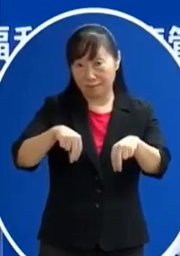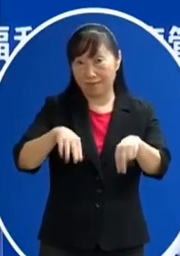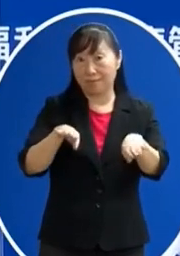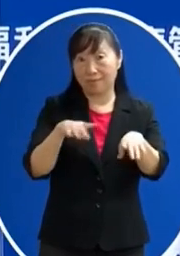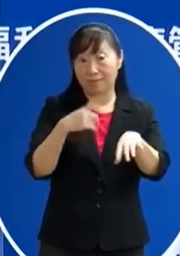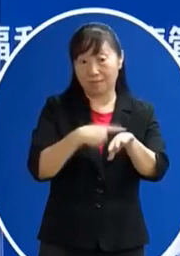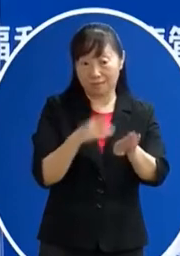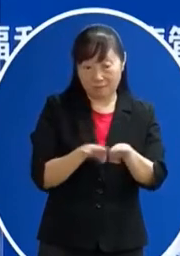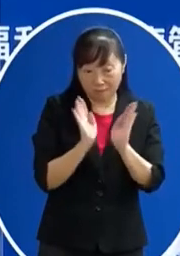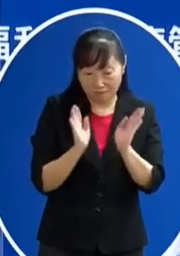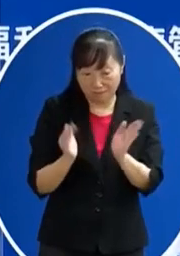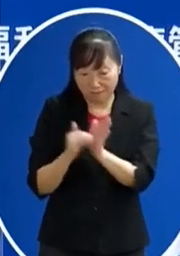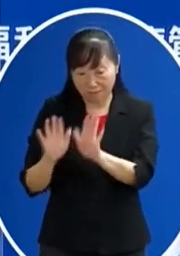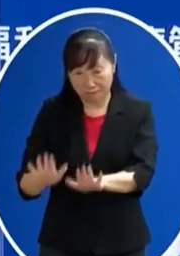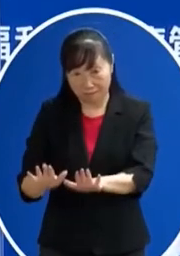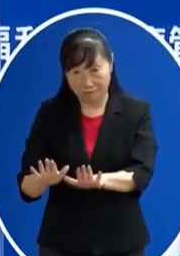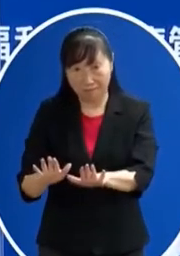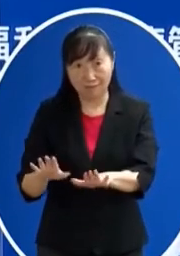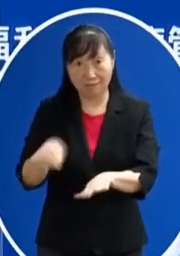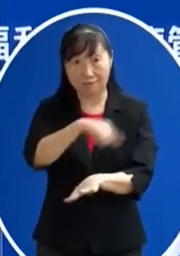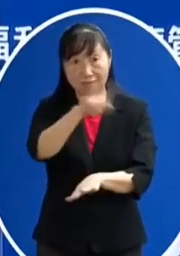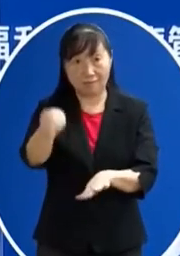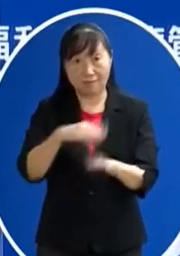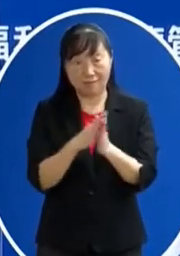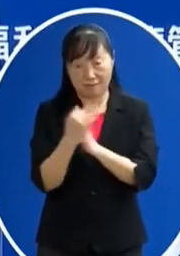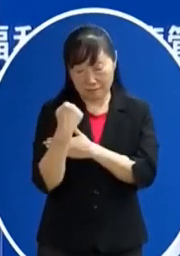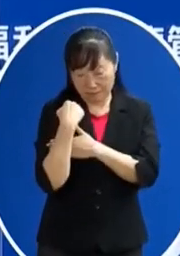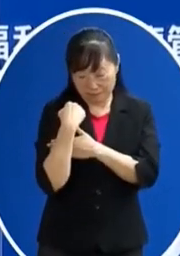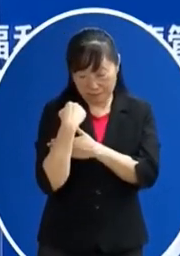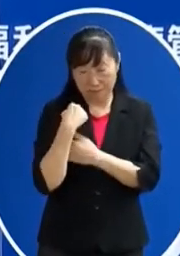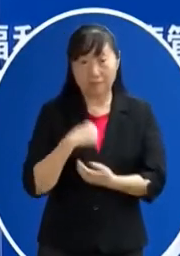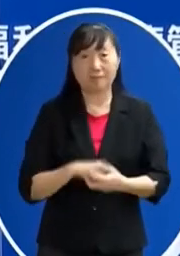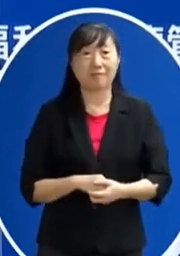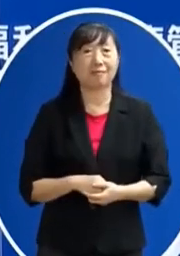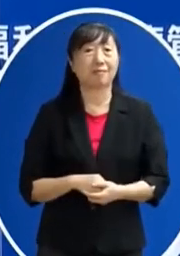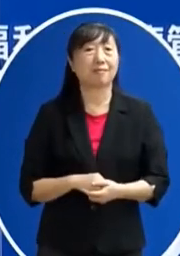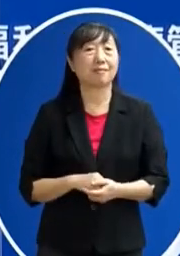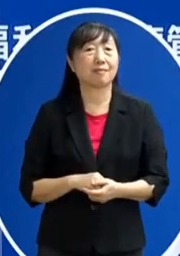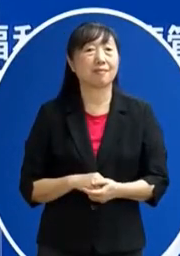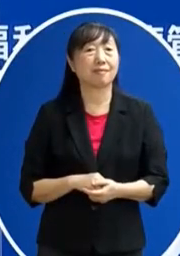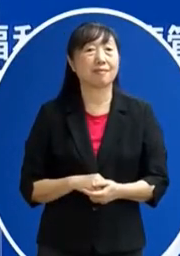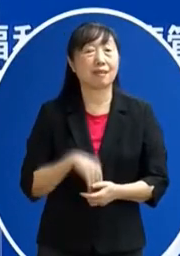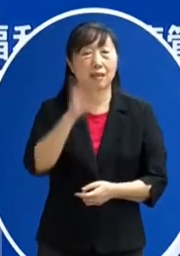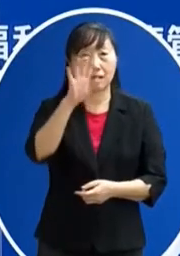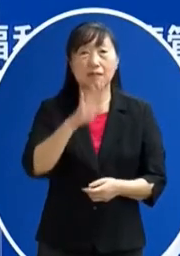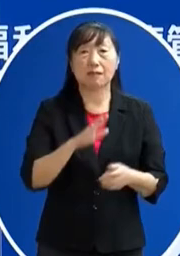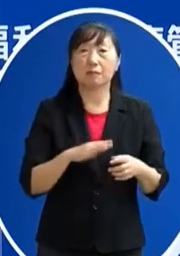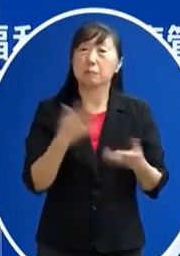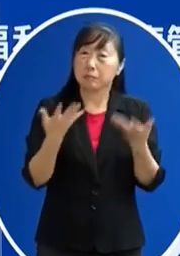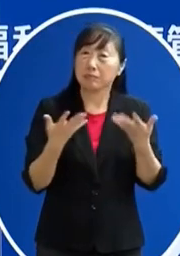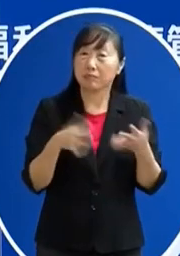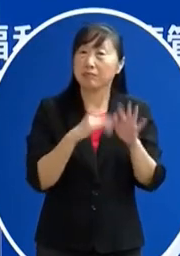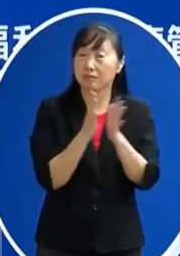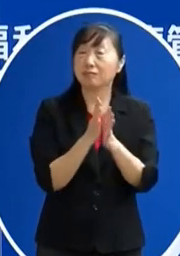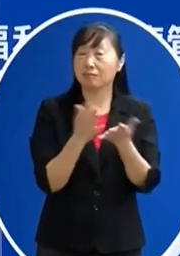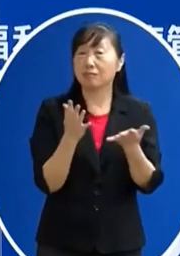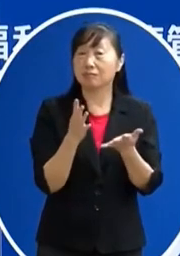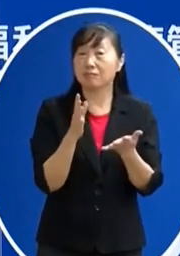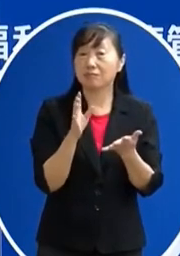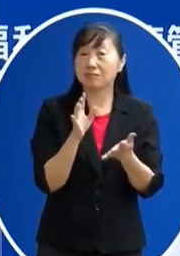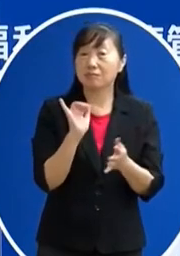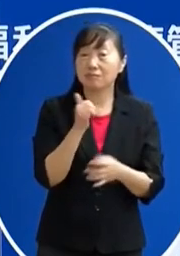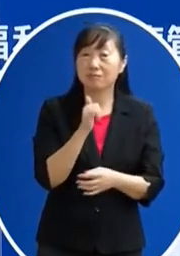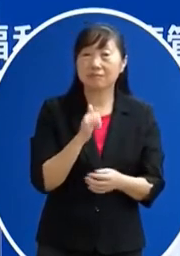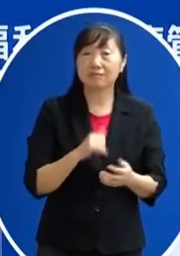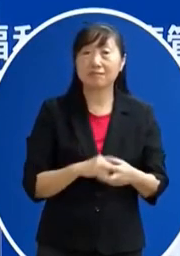从开始到现在，哈大家非常的努力哈，那也哈有一个初步的一个成绩。那在